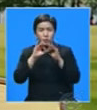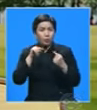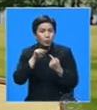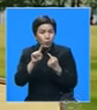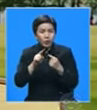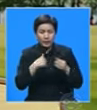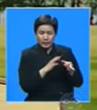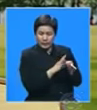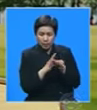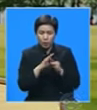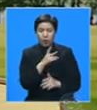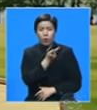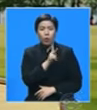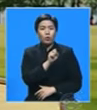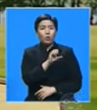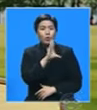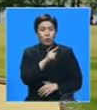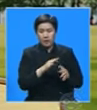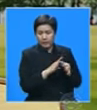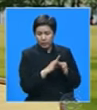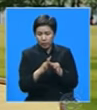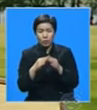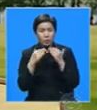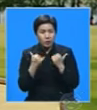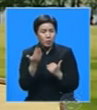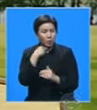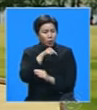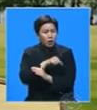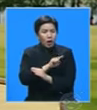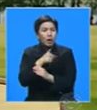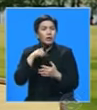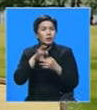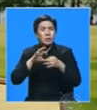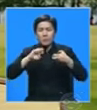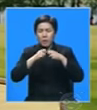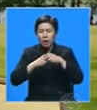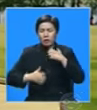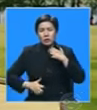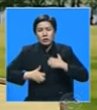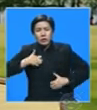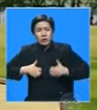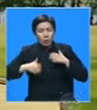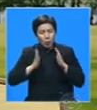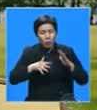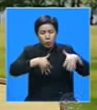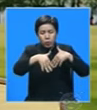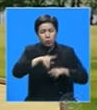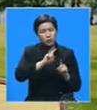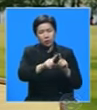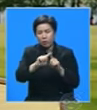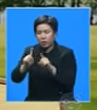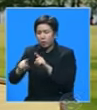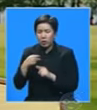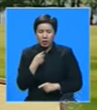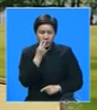ฏิบัติงานของคสช.ซึ่งได้ดำเนินการมาในภาวะบ้านเมืองไม่ปกติมีความเดือดร้อนของประชาชนมากมาย